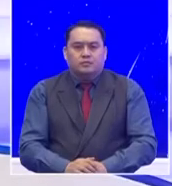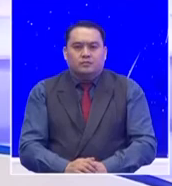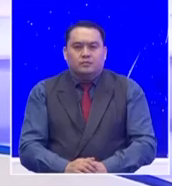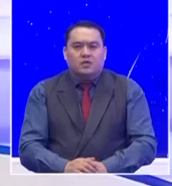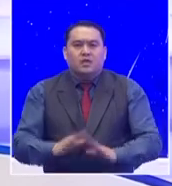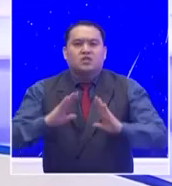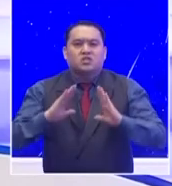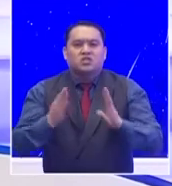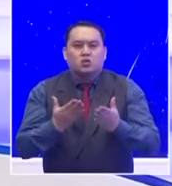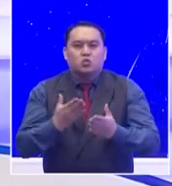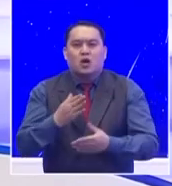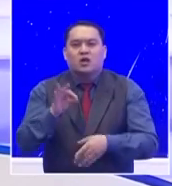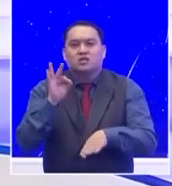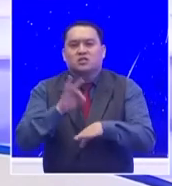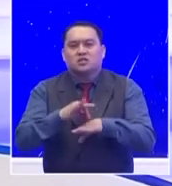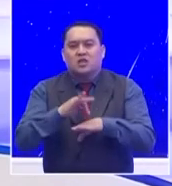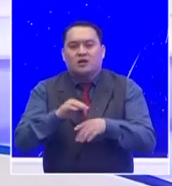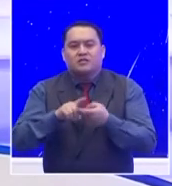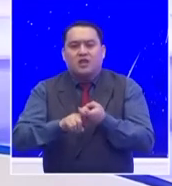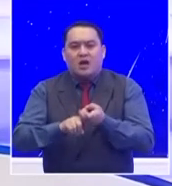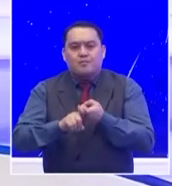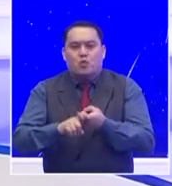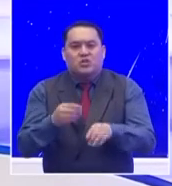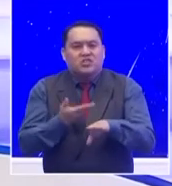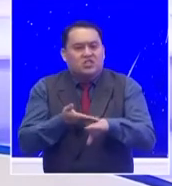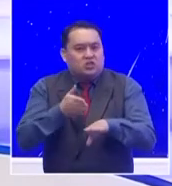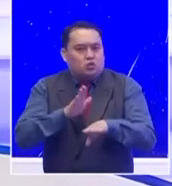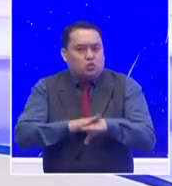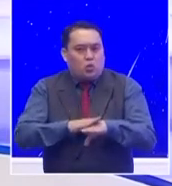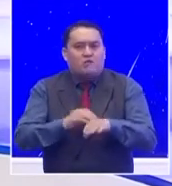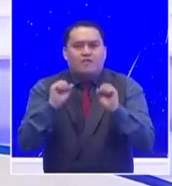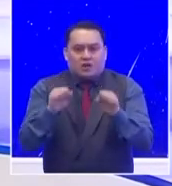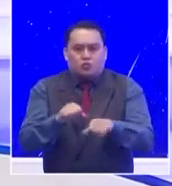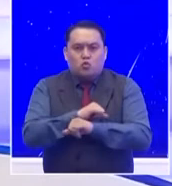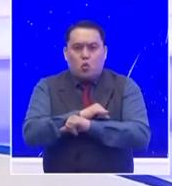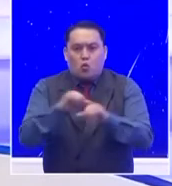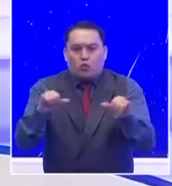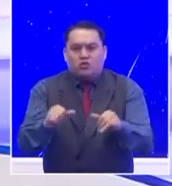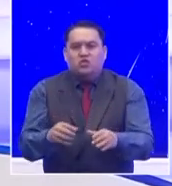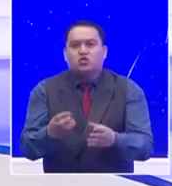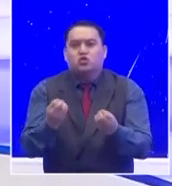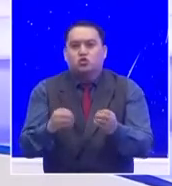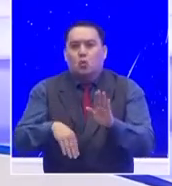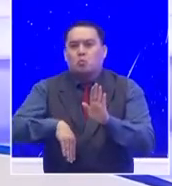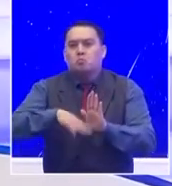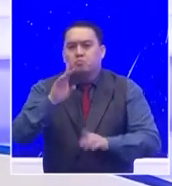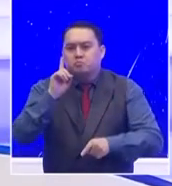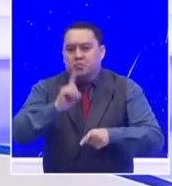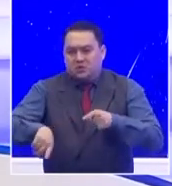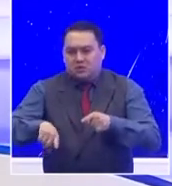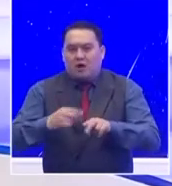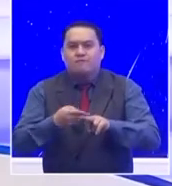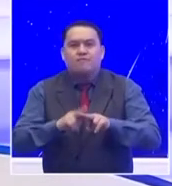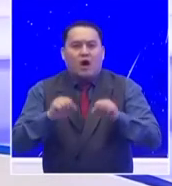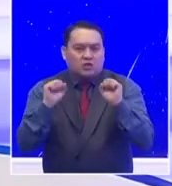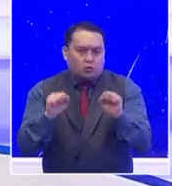Ситуация с эпидемией коронавируса тяжелая, и пик заболеваемости еще впереди. Такого заявления руководства китайского Минздрава.